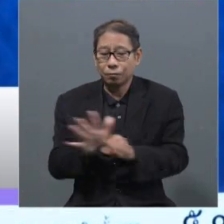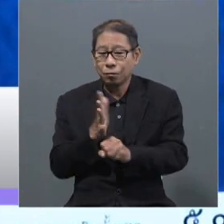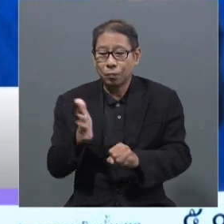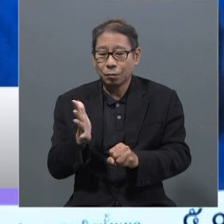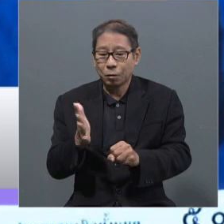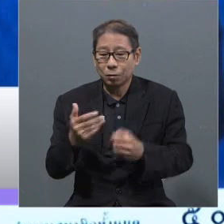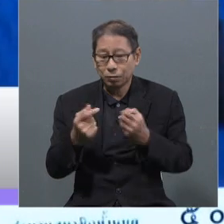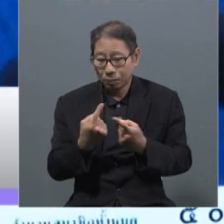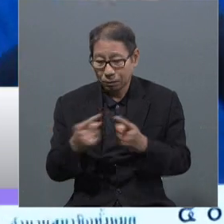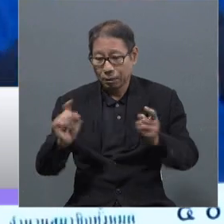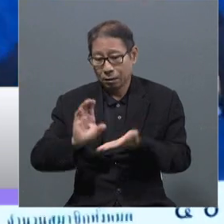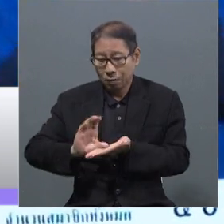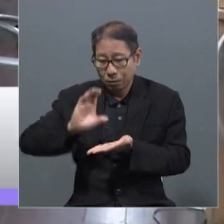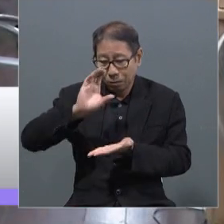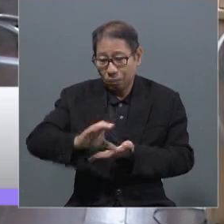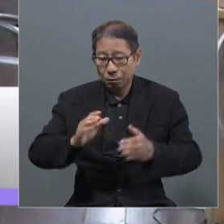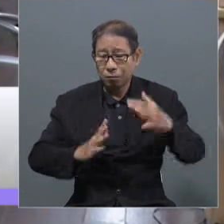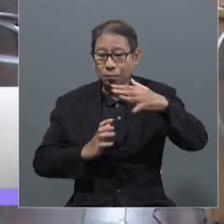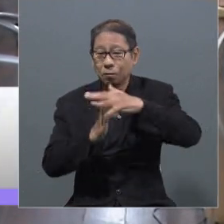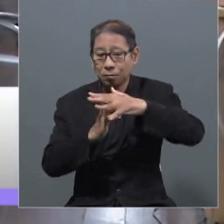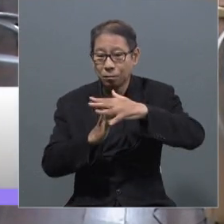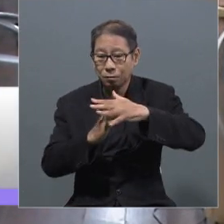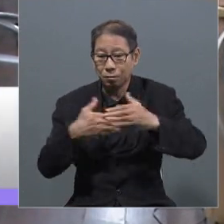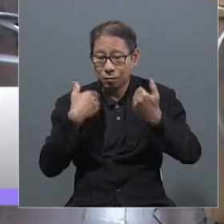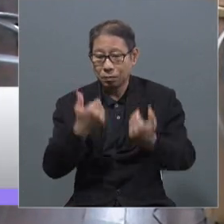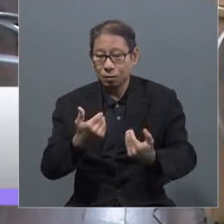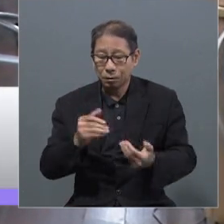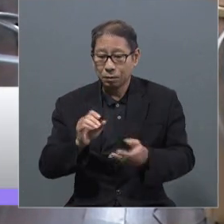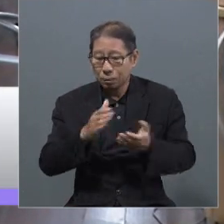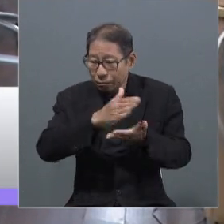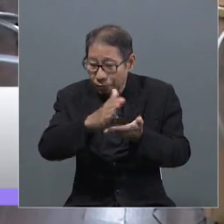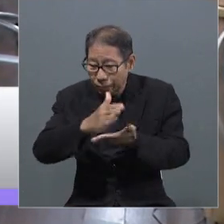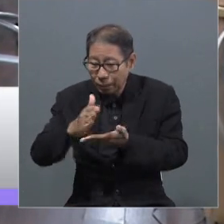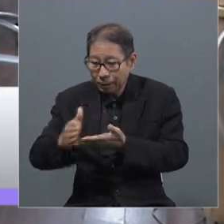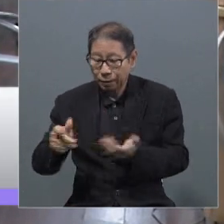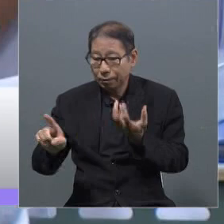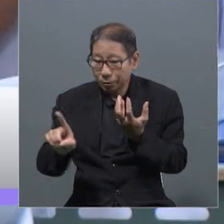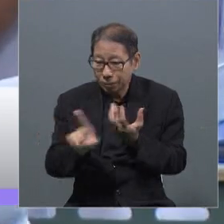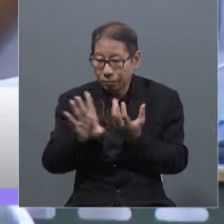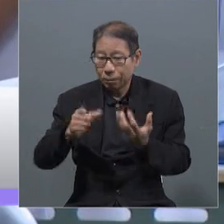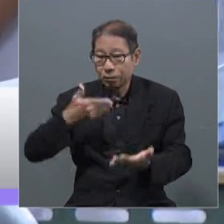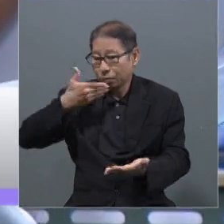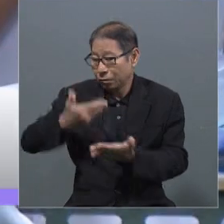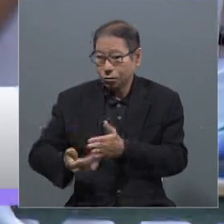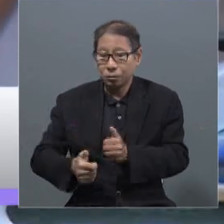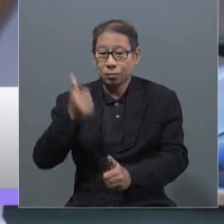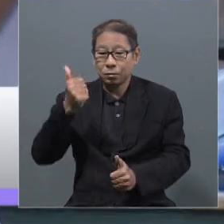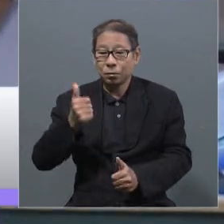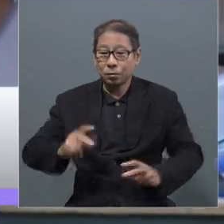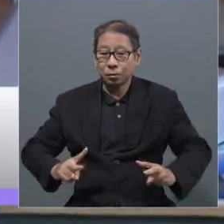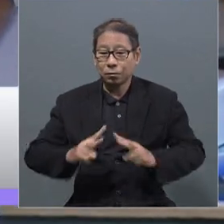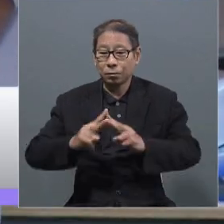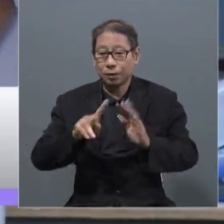นะครับเพราะว่างบประมาณก็มีจำกัดก็เลยต้องบริหารจัดการงบที่ได้รับมาให้มีประสิทธิภาพสูงสุดซึ่งทางกระทรวงมี